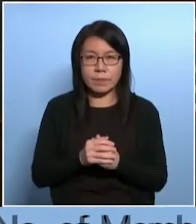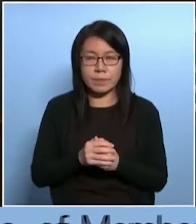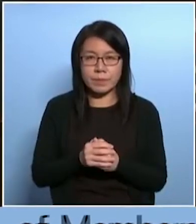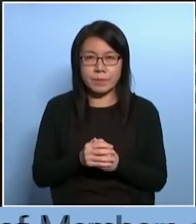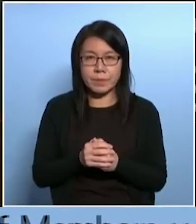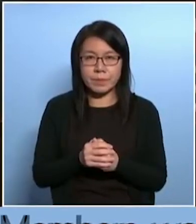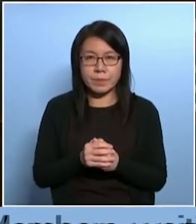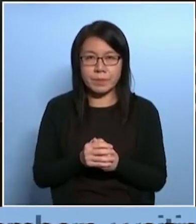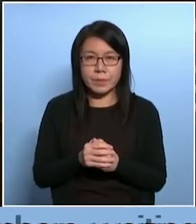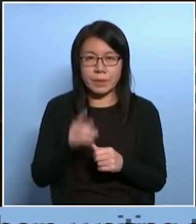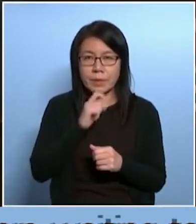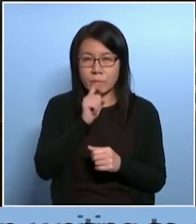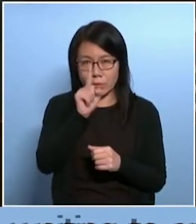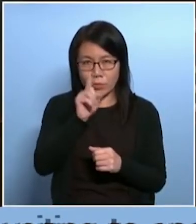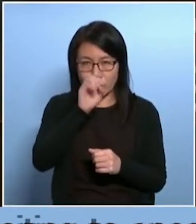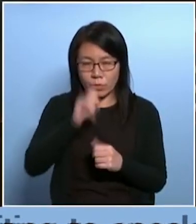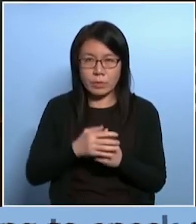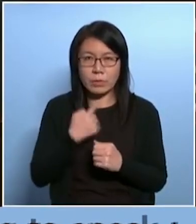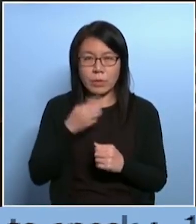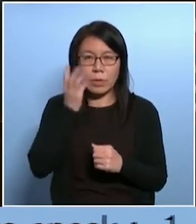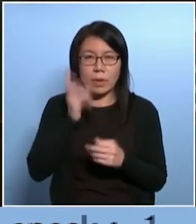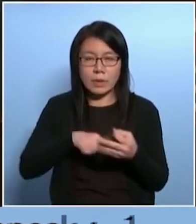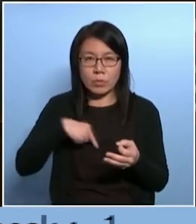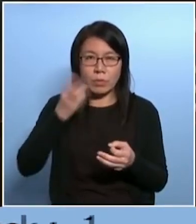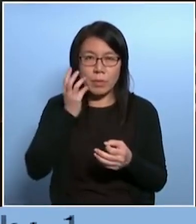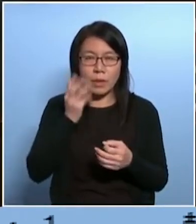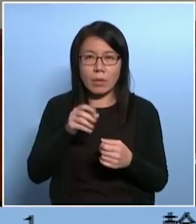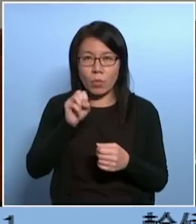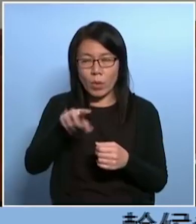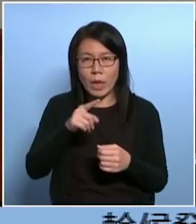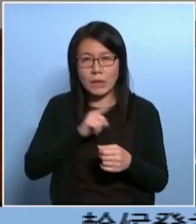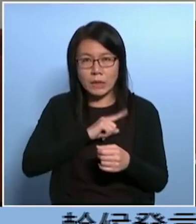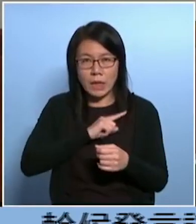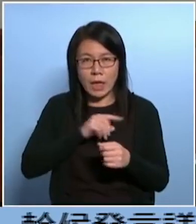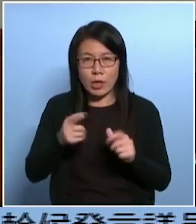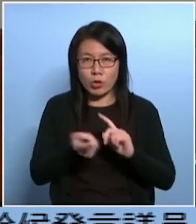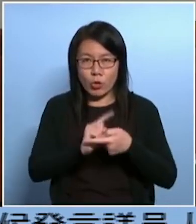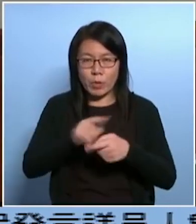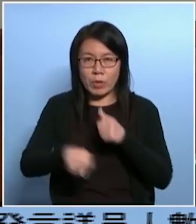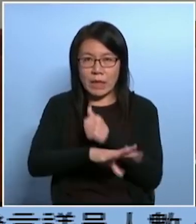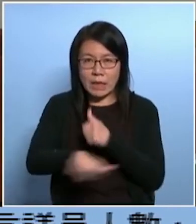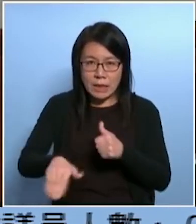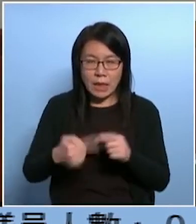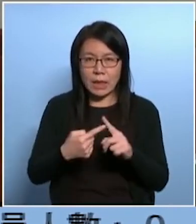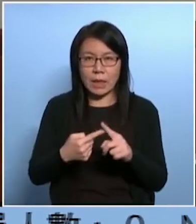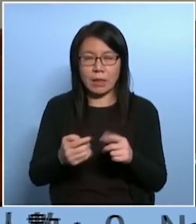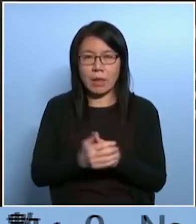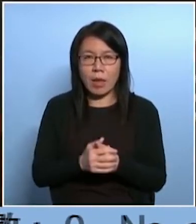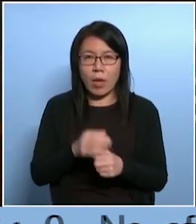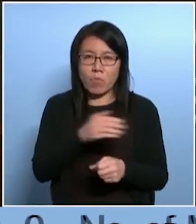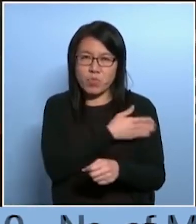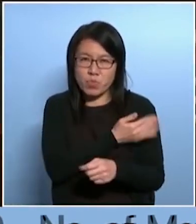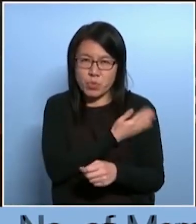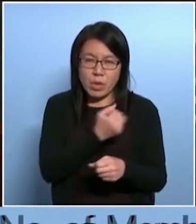咁我一樣嘢想講嘅就係，麥美娟議員成日話自己係代表基層啊，代表啲勞工